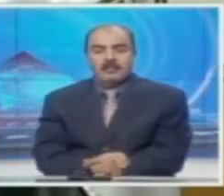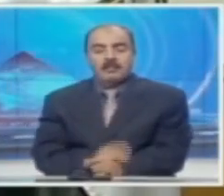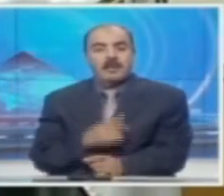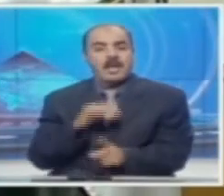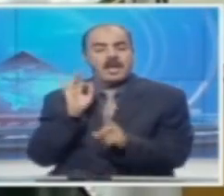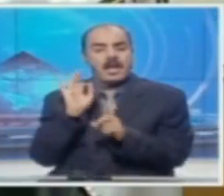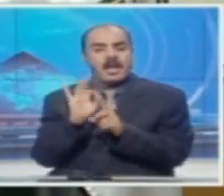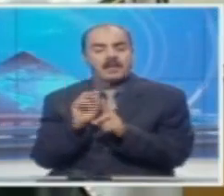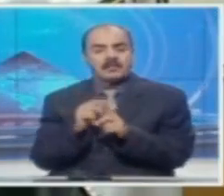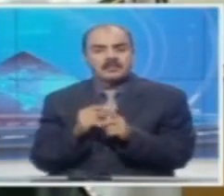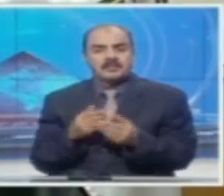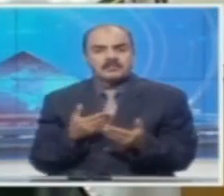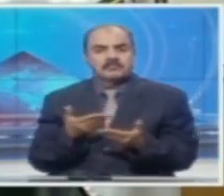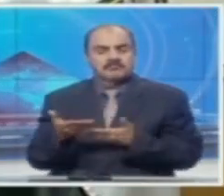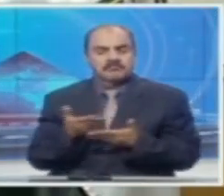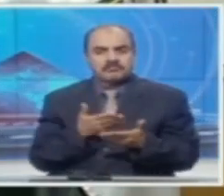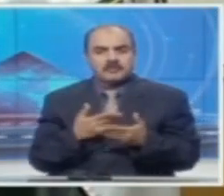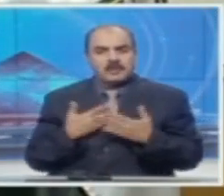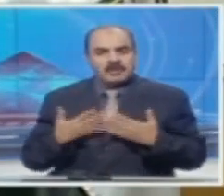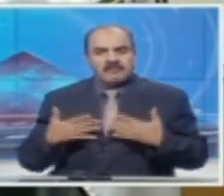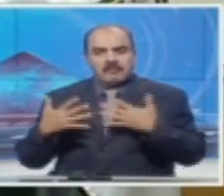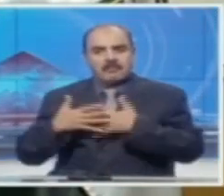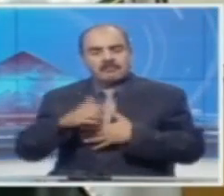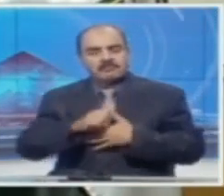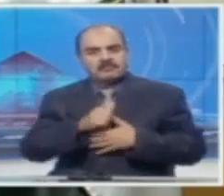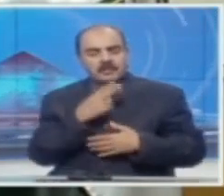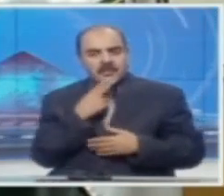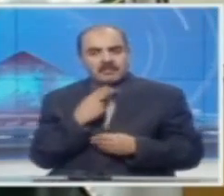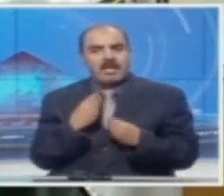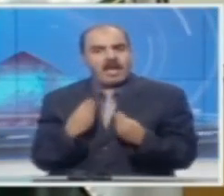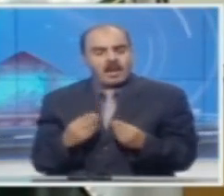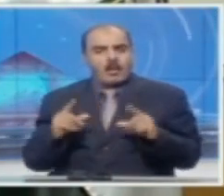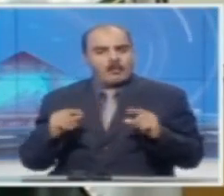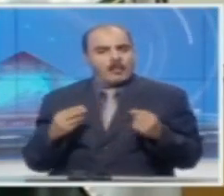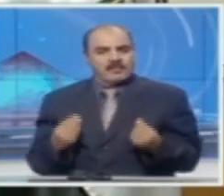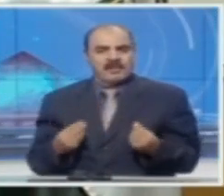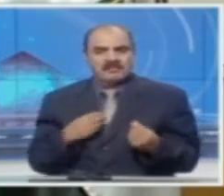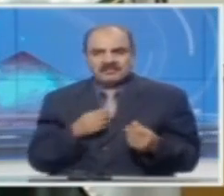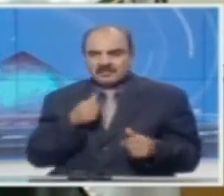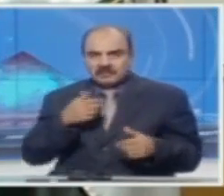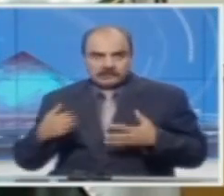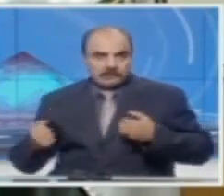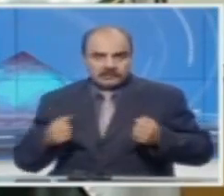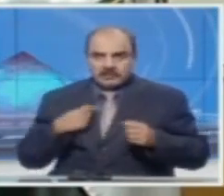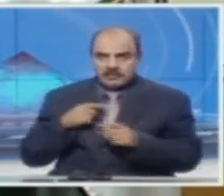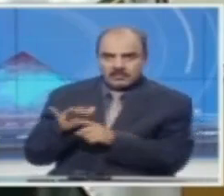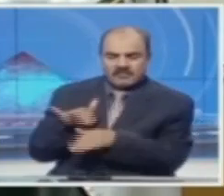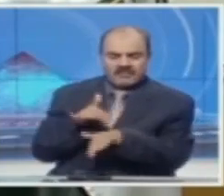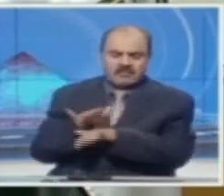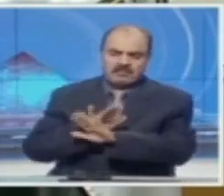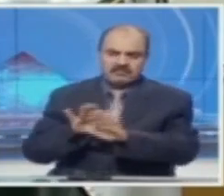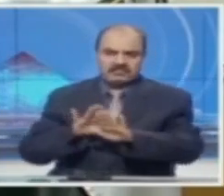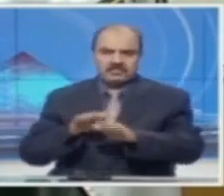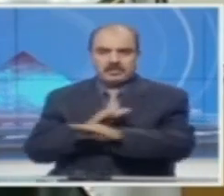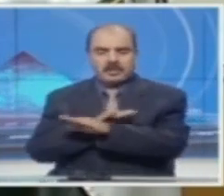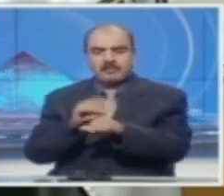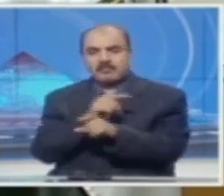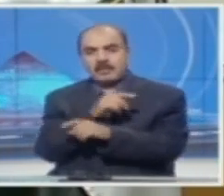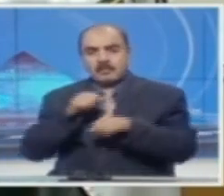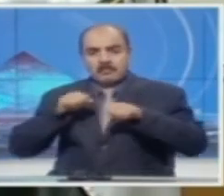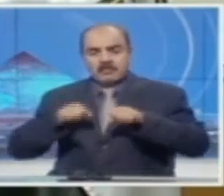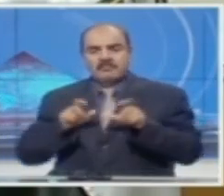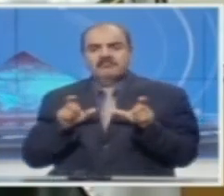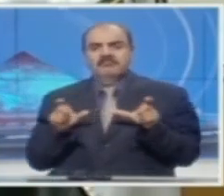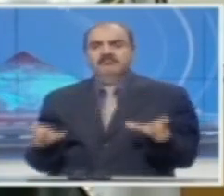بهدف خلق مناخ استثماري جيد وتقديم الدعم من قبل جهاز حماية